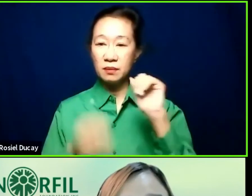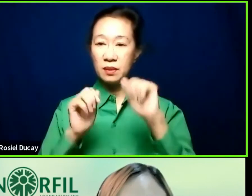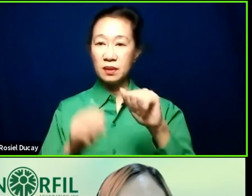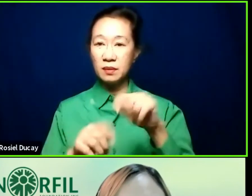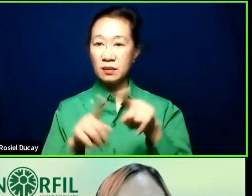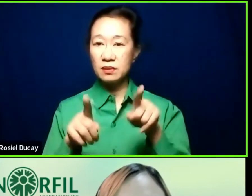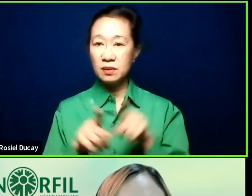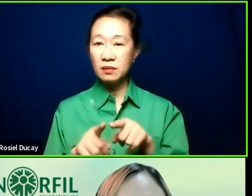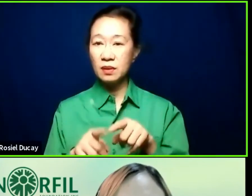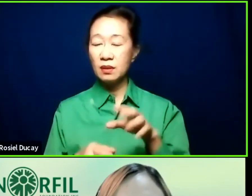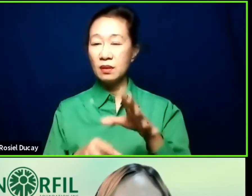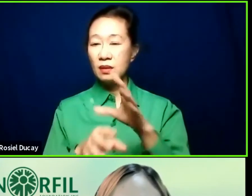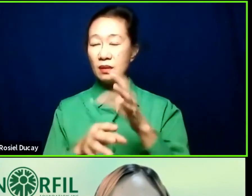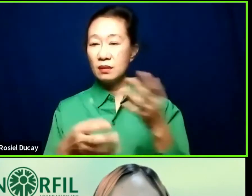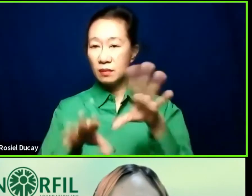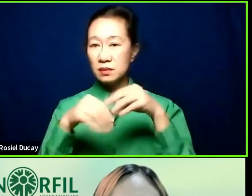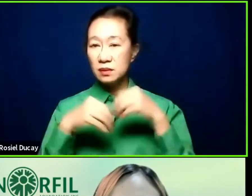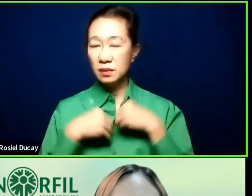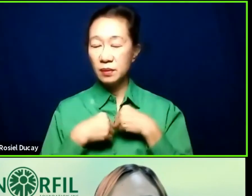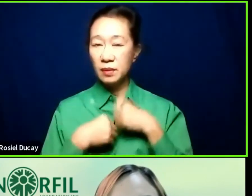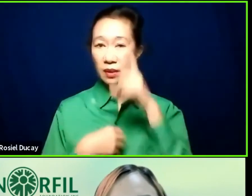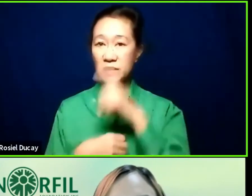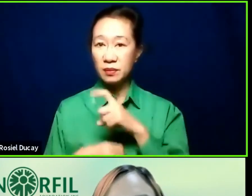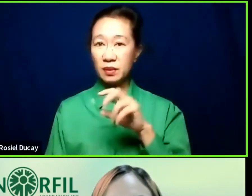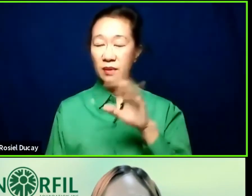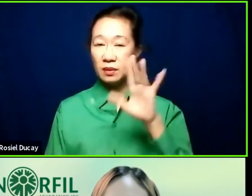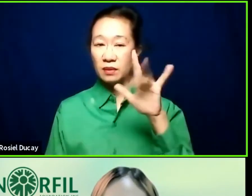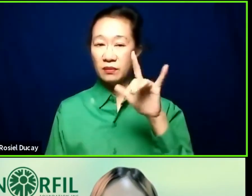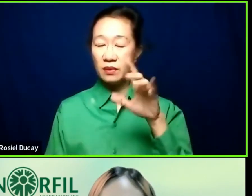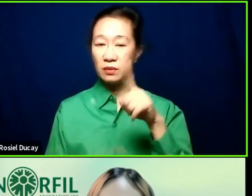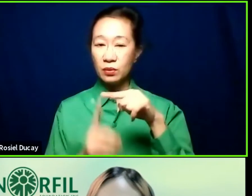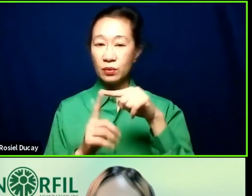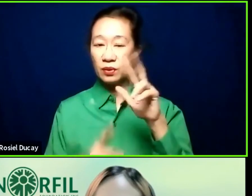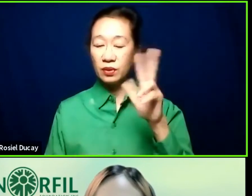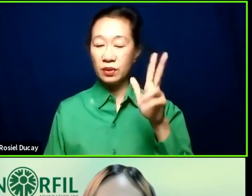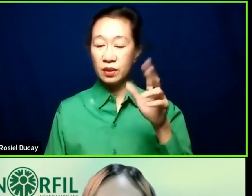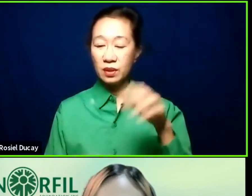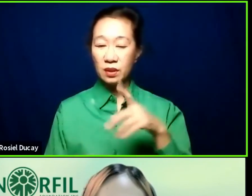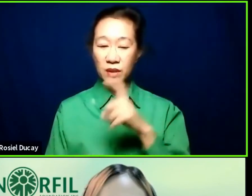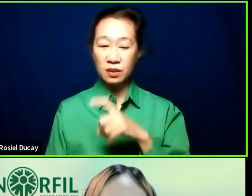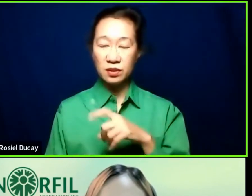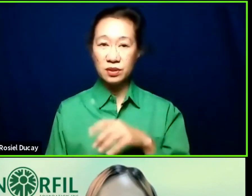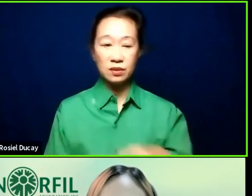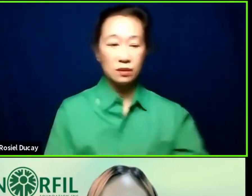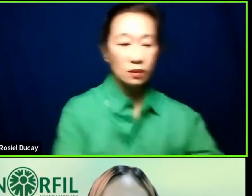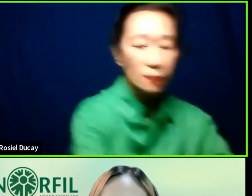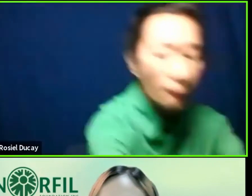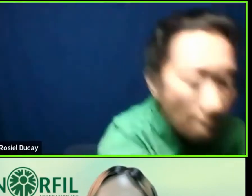ba ma-hire sa work pag ang age ay nasa 25 to 30 years old po? Salamat po.